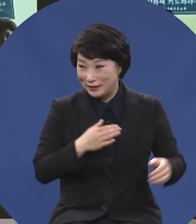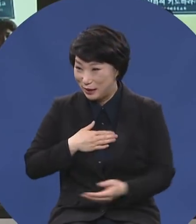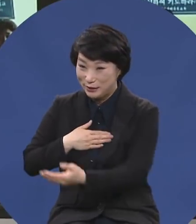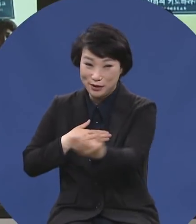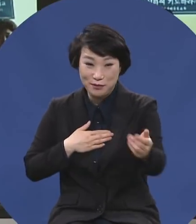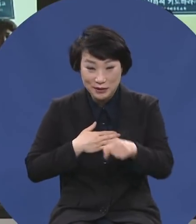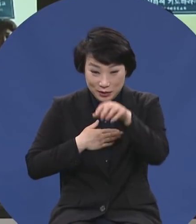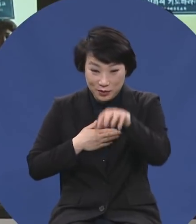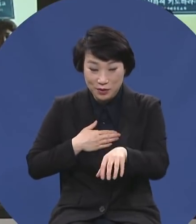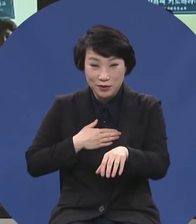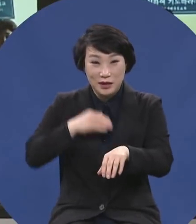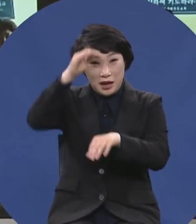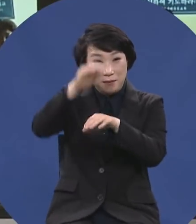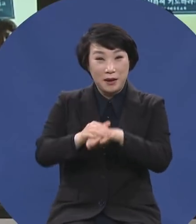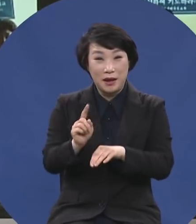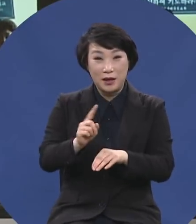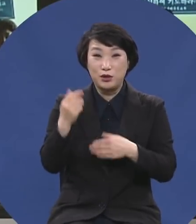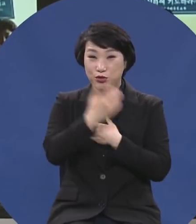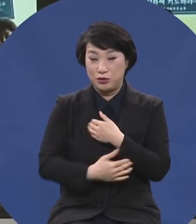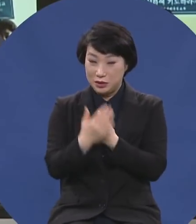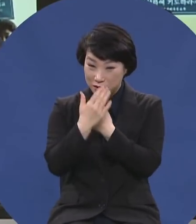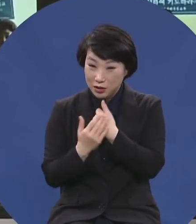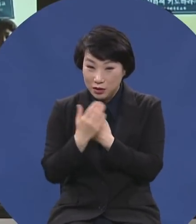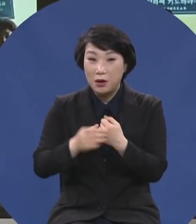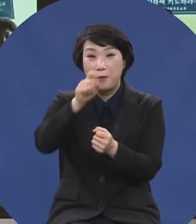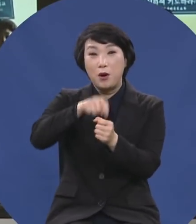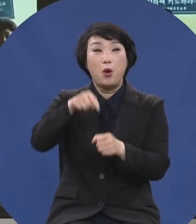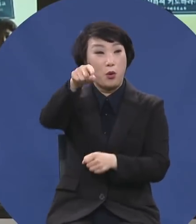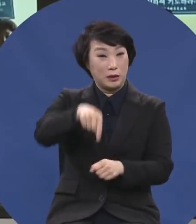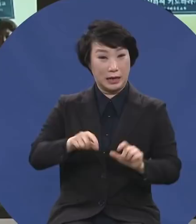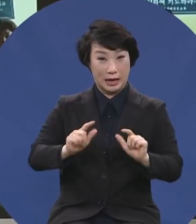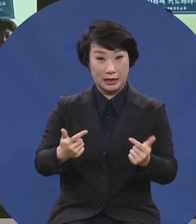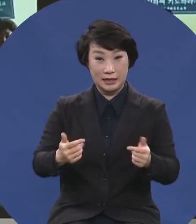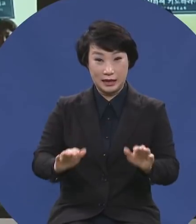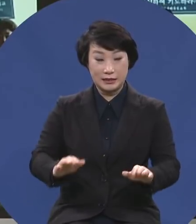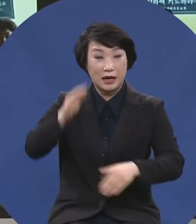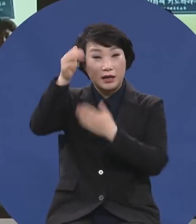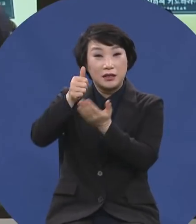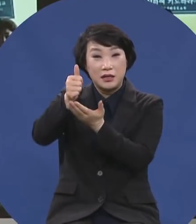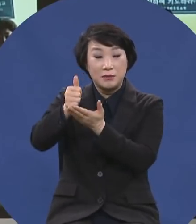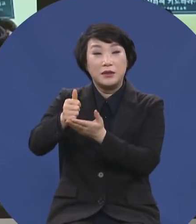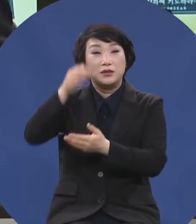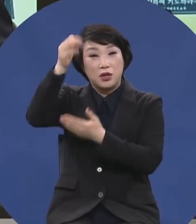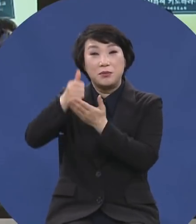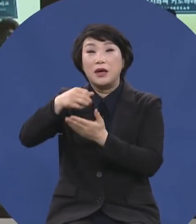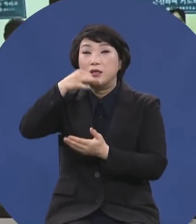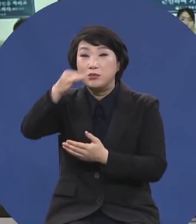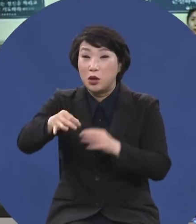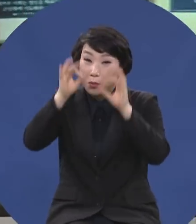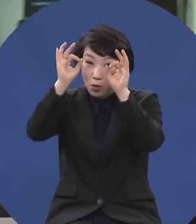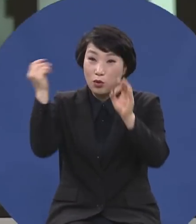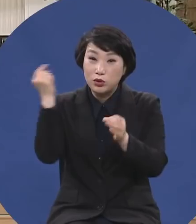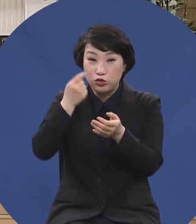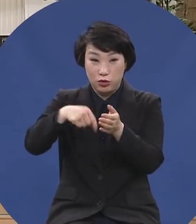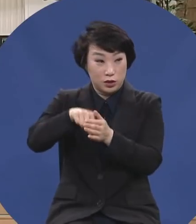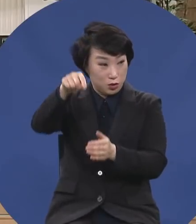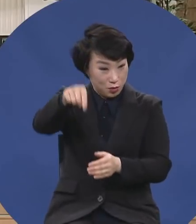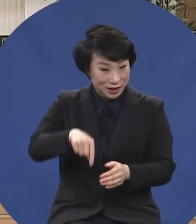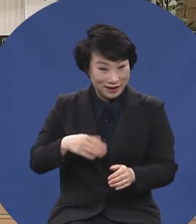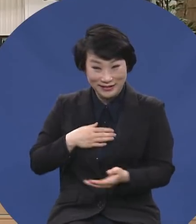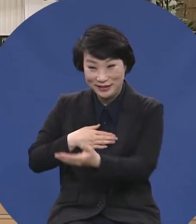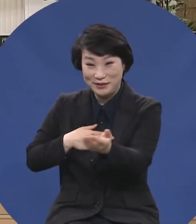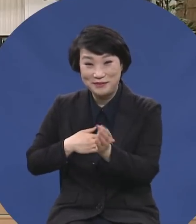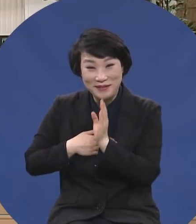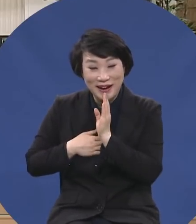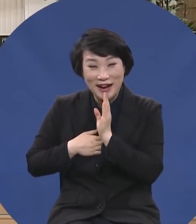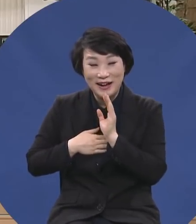여기 육신의 소리를 들으러 온 것이 아니라 하나님의 성령의 소리를 들으러 왔다 이 말이요.